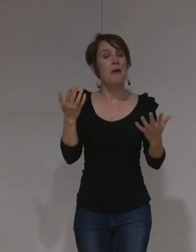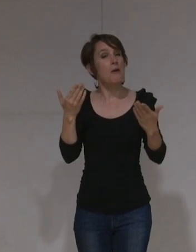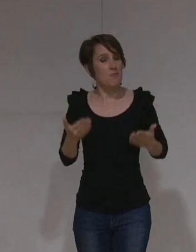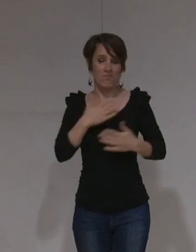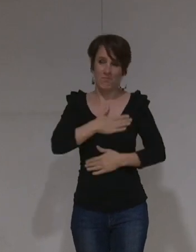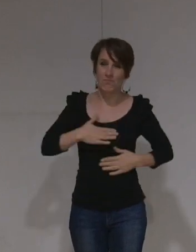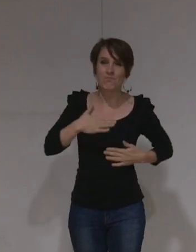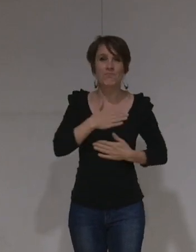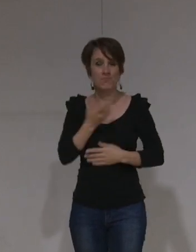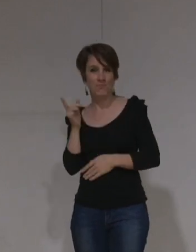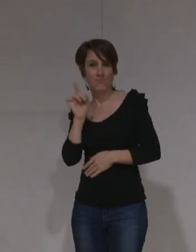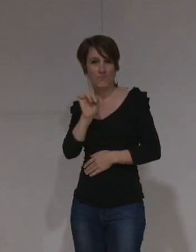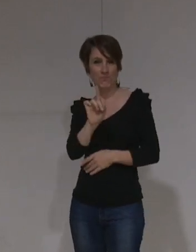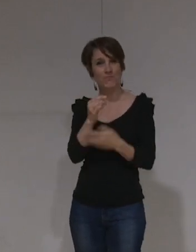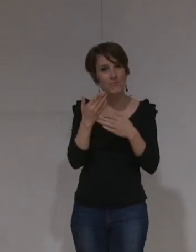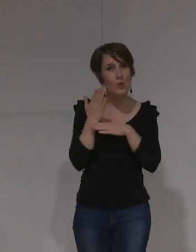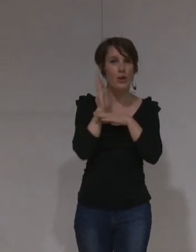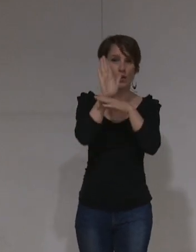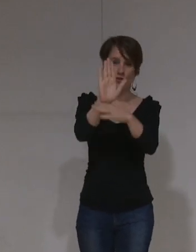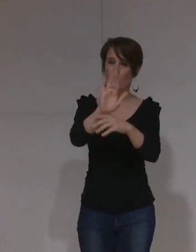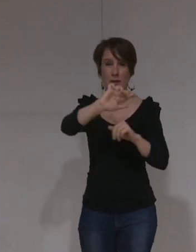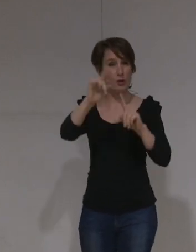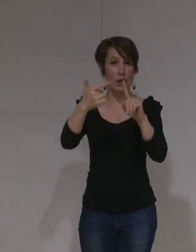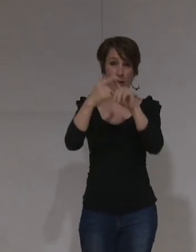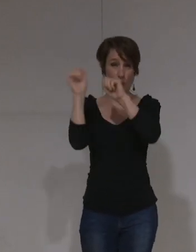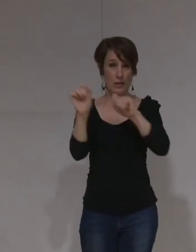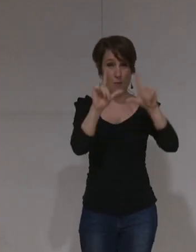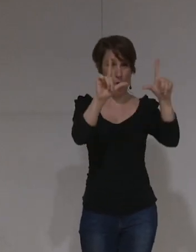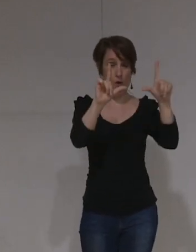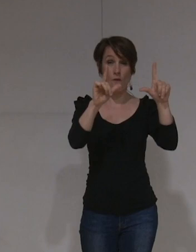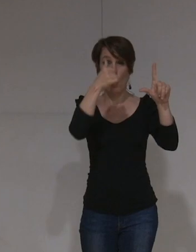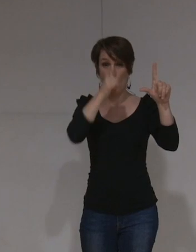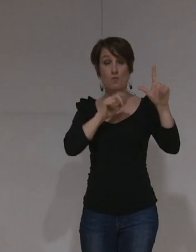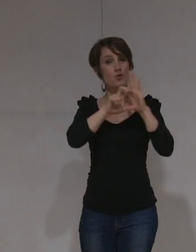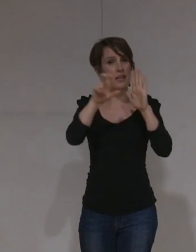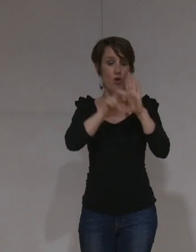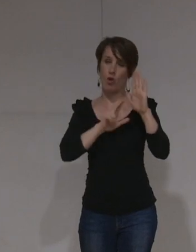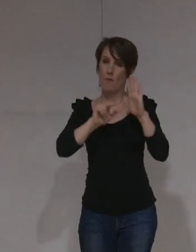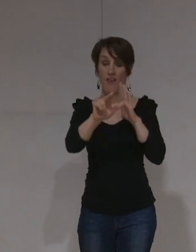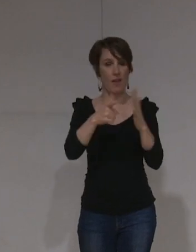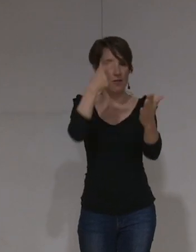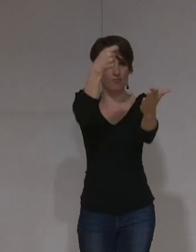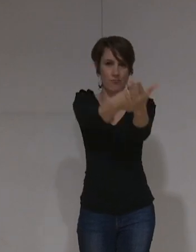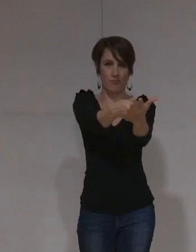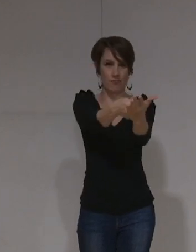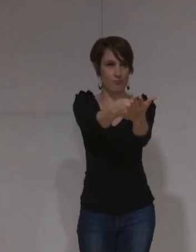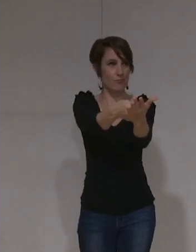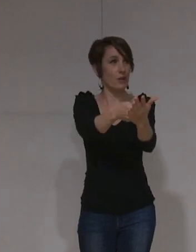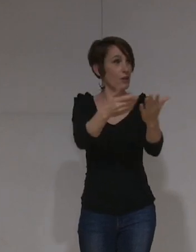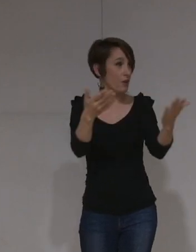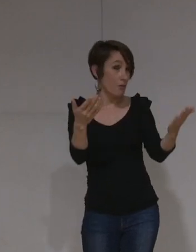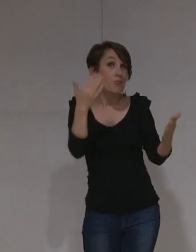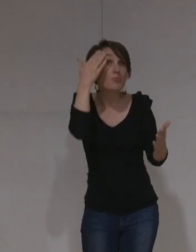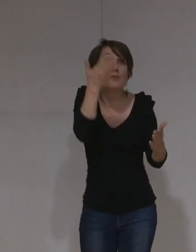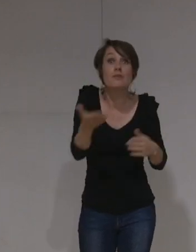deuxè grande acquisition du Musée de Grenoble que nous souhaitons faire donc si vous en êtes